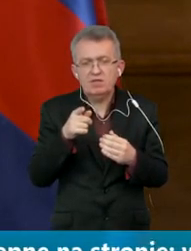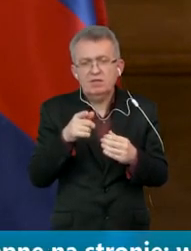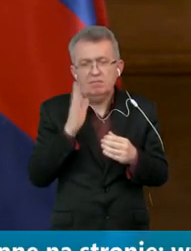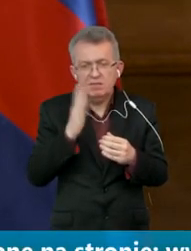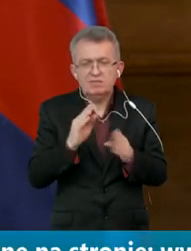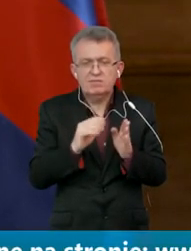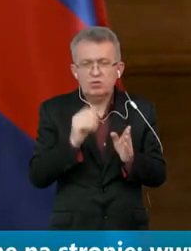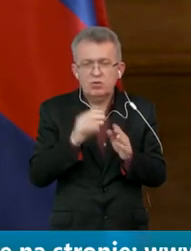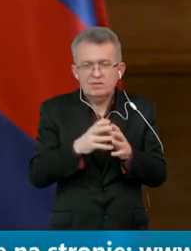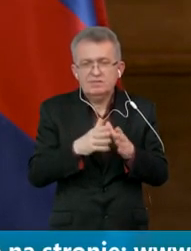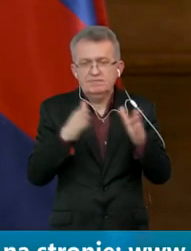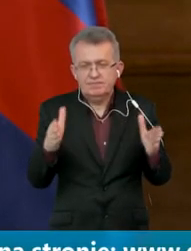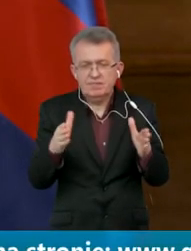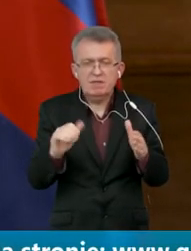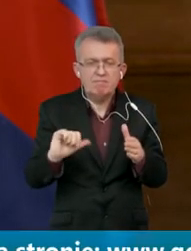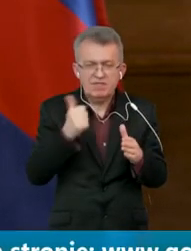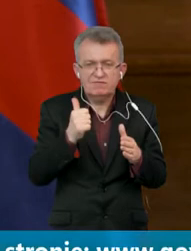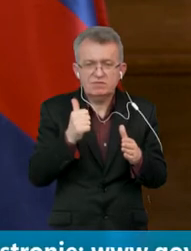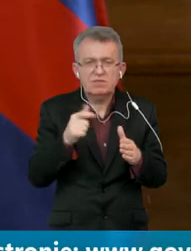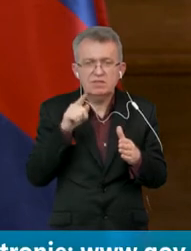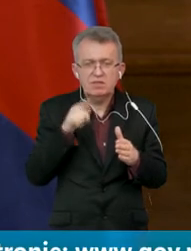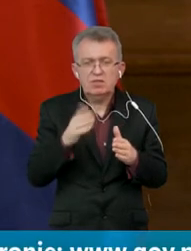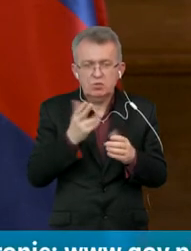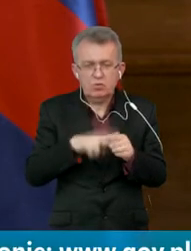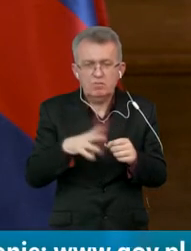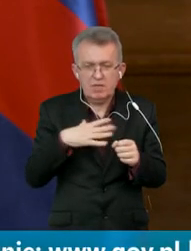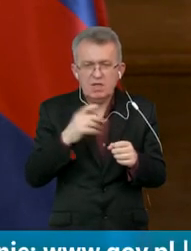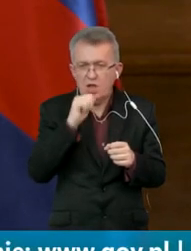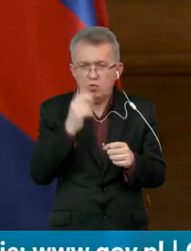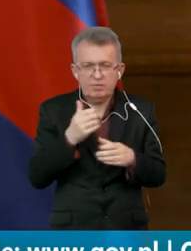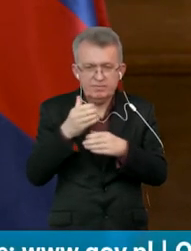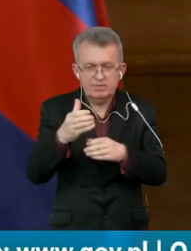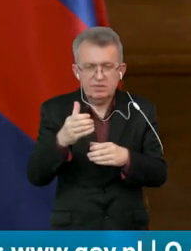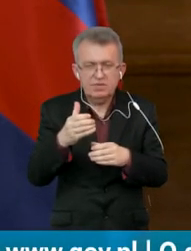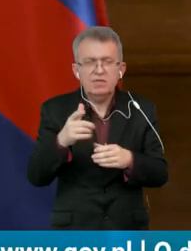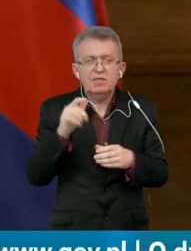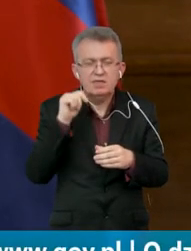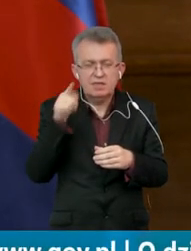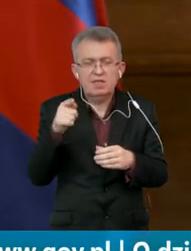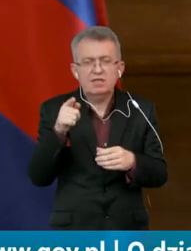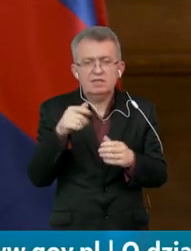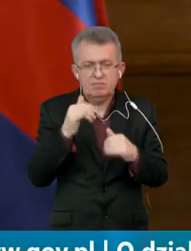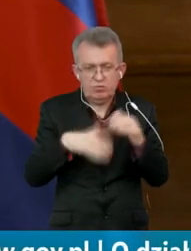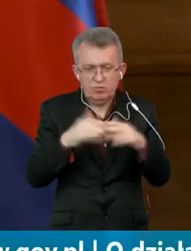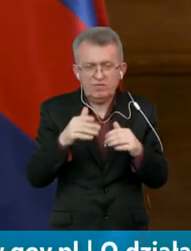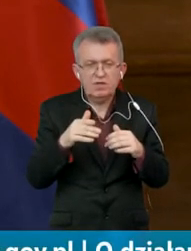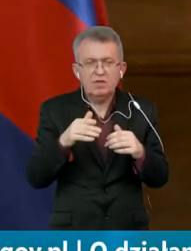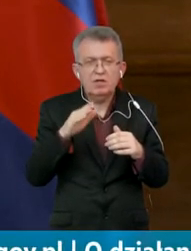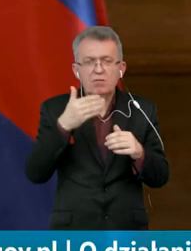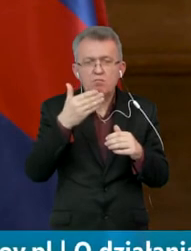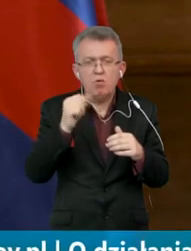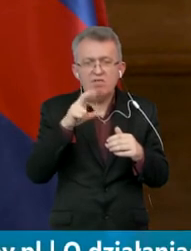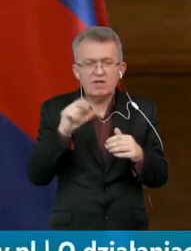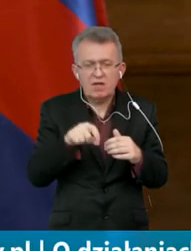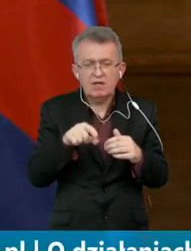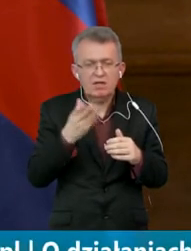zostały rozsunięte. Pierwsza została realizowana ta, która ma wsparcie unijne, ponieważ ta inwestycja przy Modrej